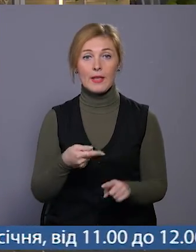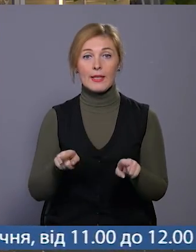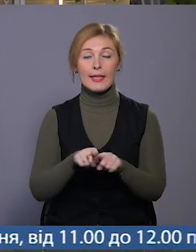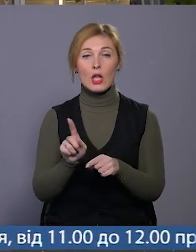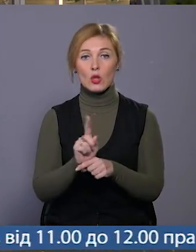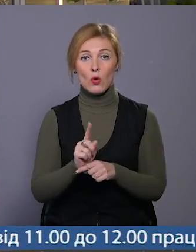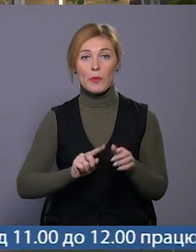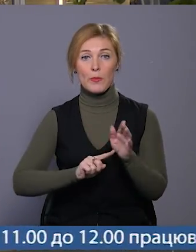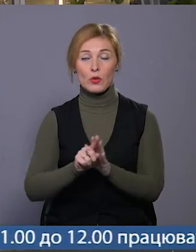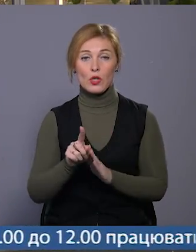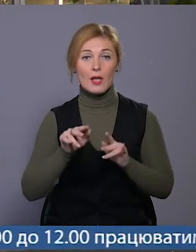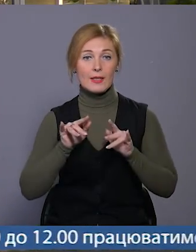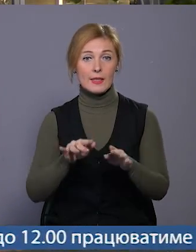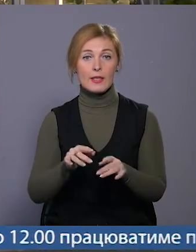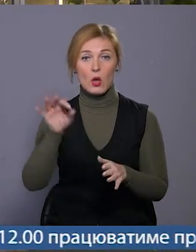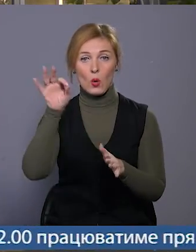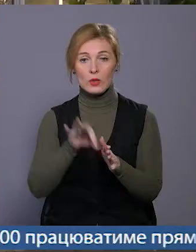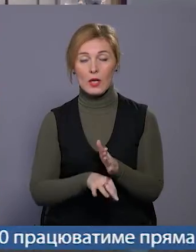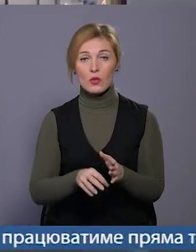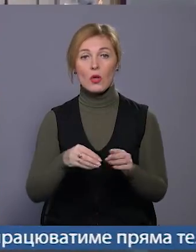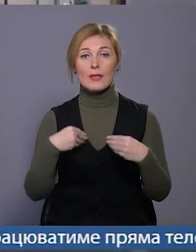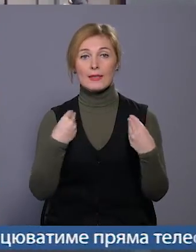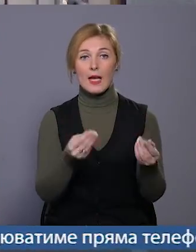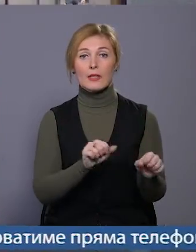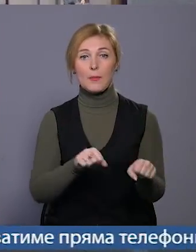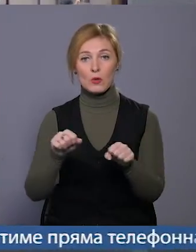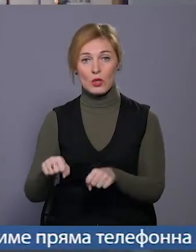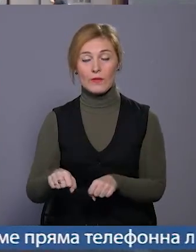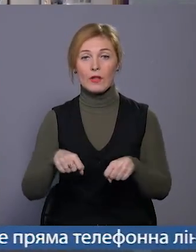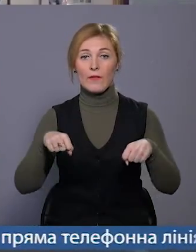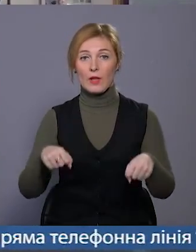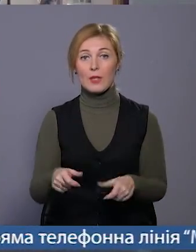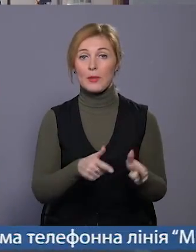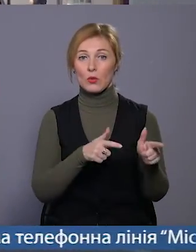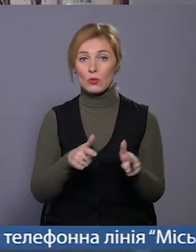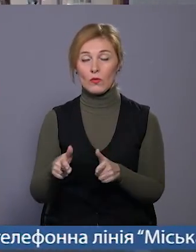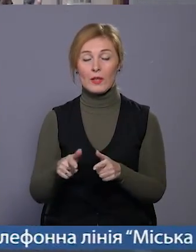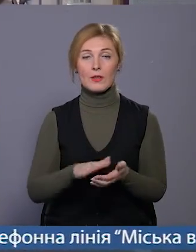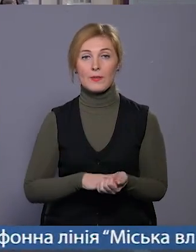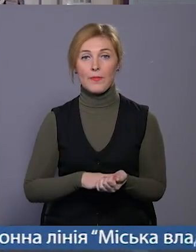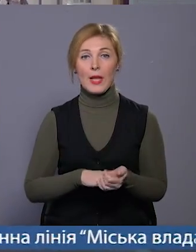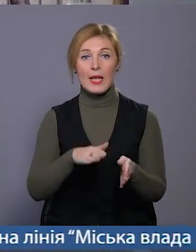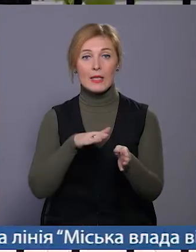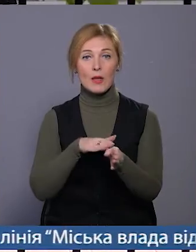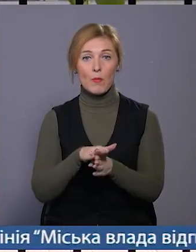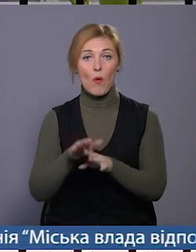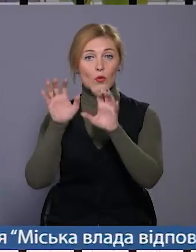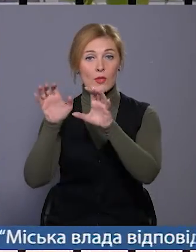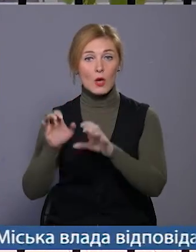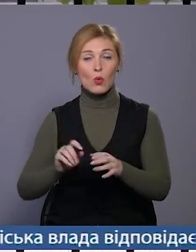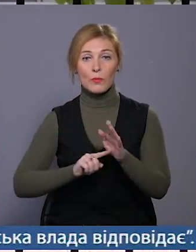документа почали діяти одразу. Деякі, щоб дати можливість громадянам, владі і бізнесу підготуватися згодом. Наповну закон запрацює